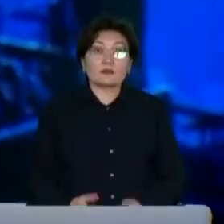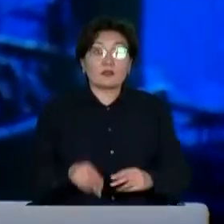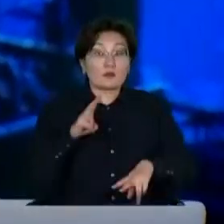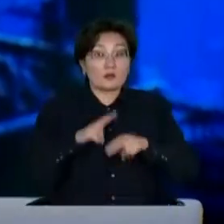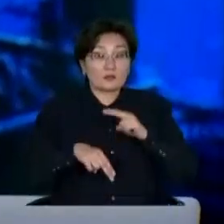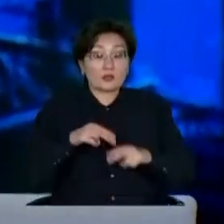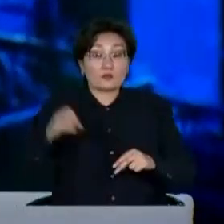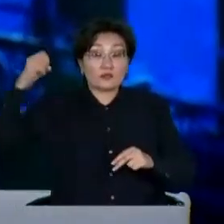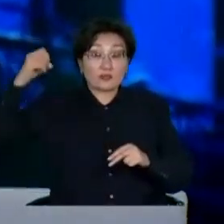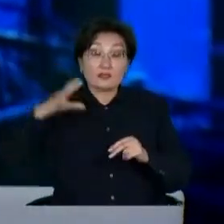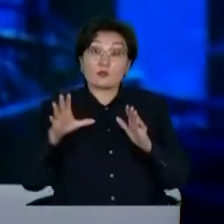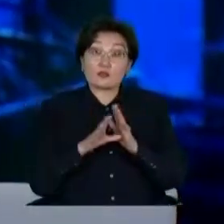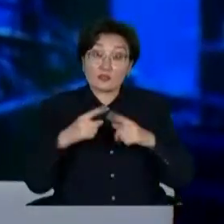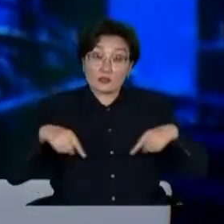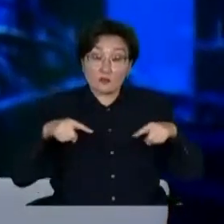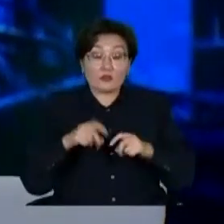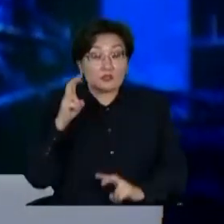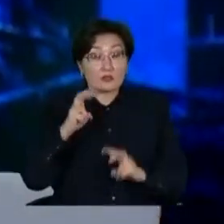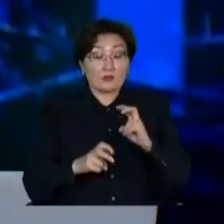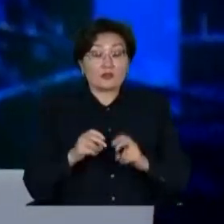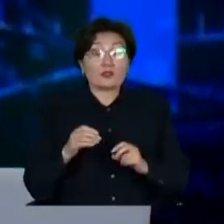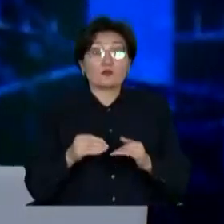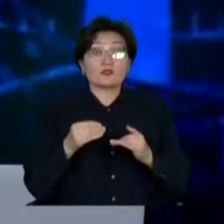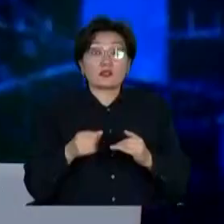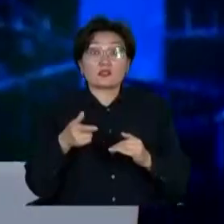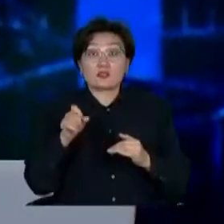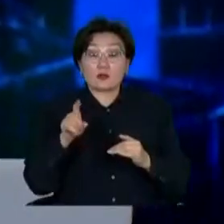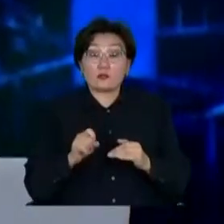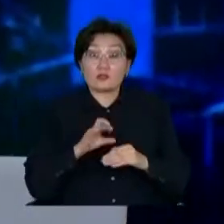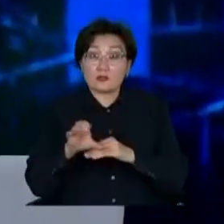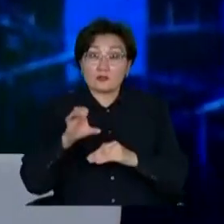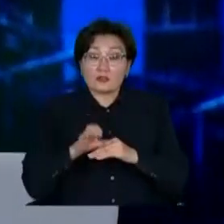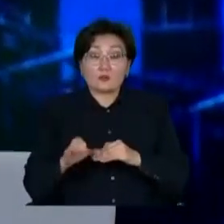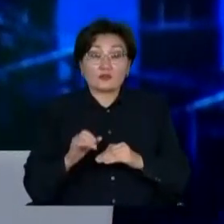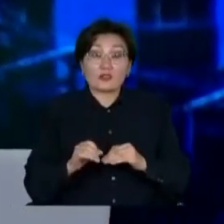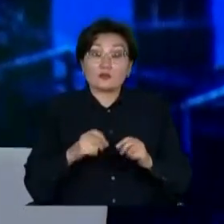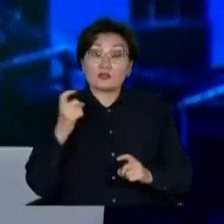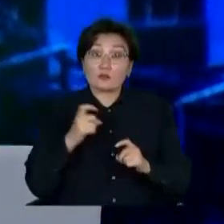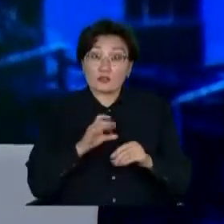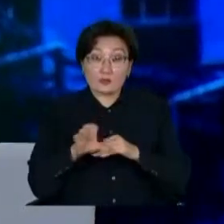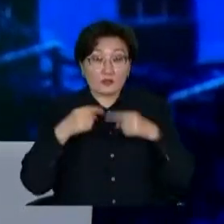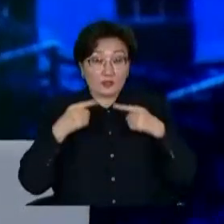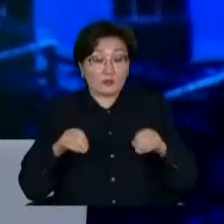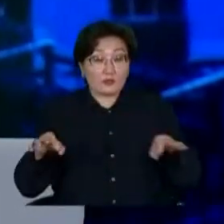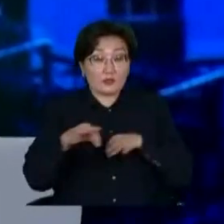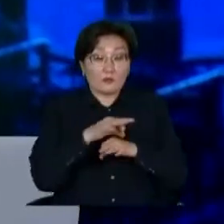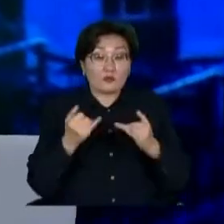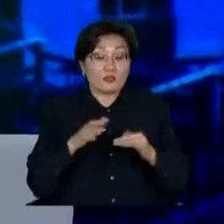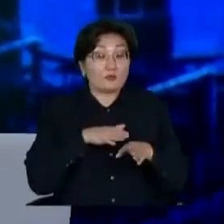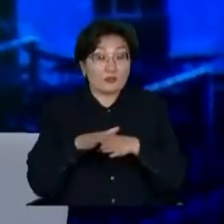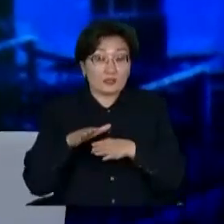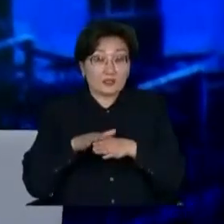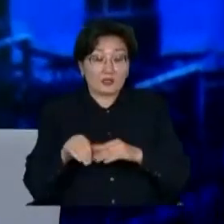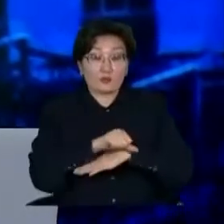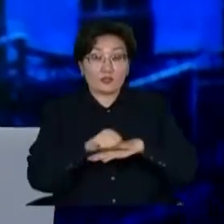Строительство солнечной электростанции, завода по сжижению природного газа, производство углехимической продукции, а также другие проекты отныне будут реализовываться